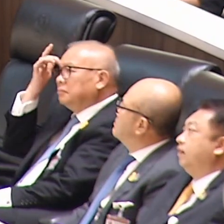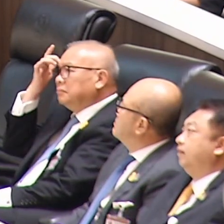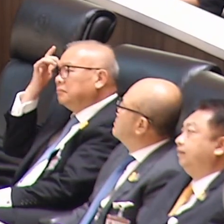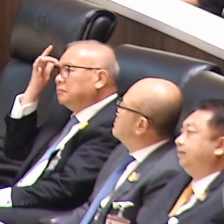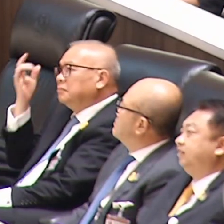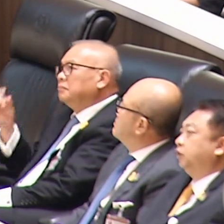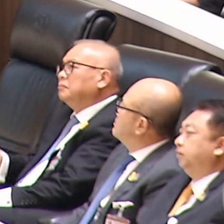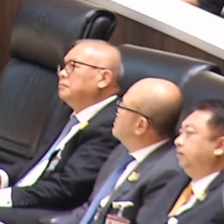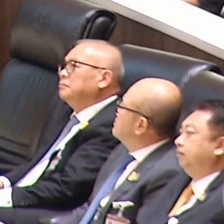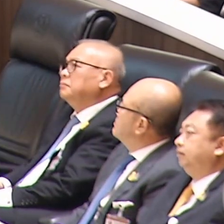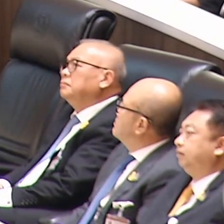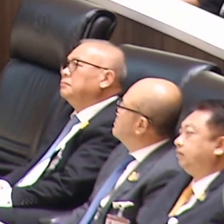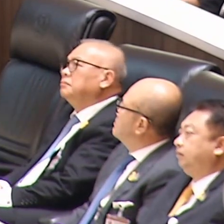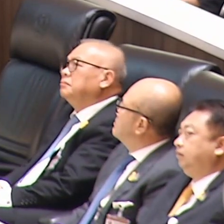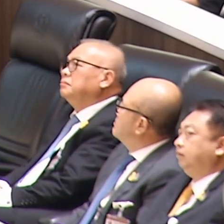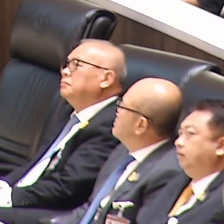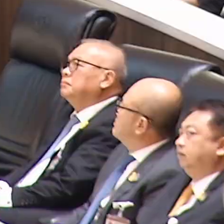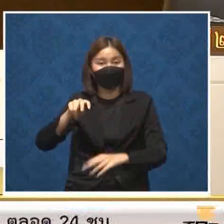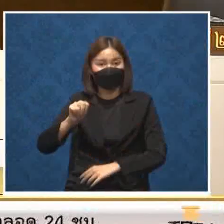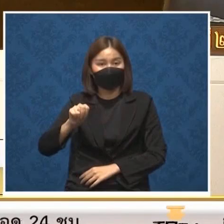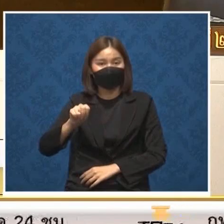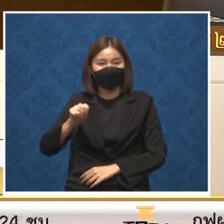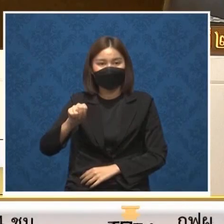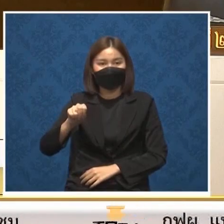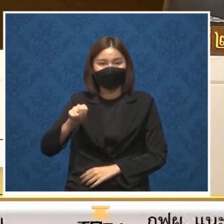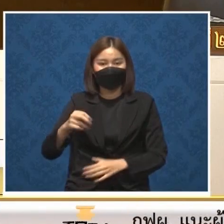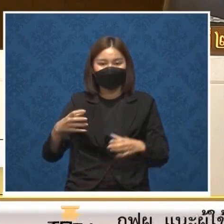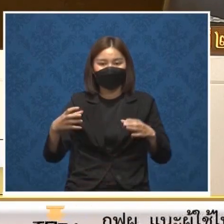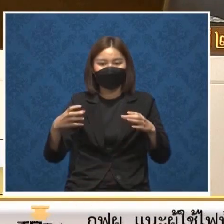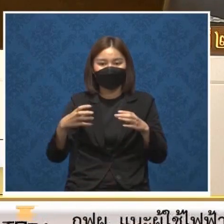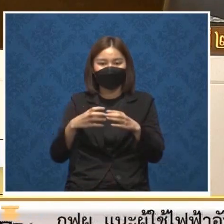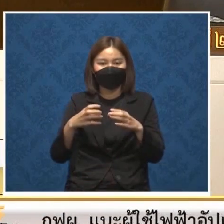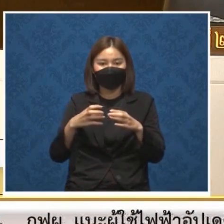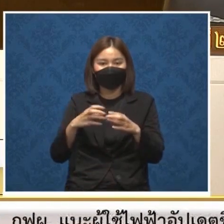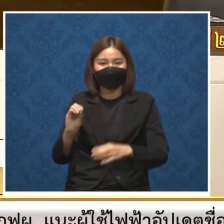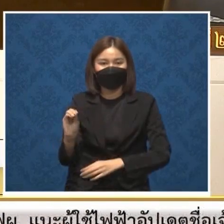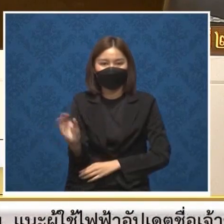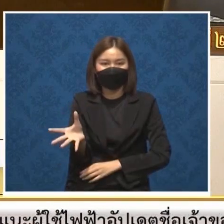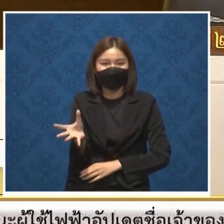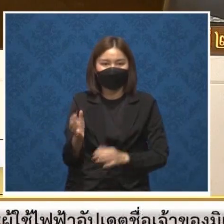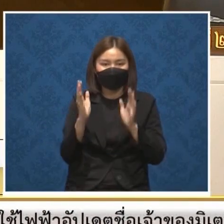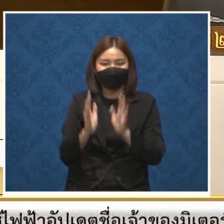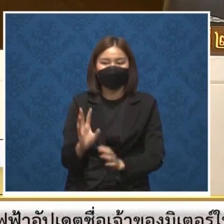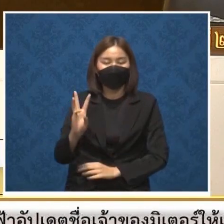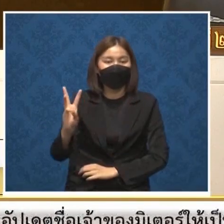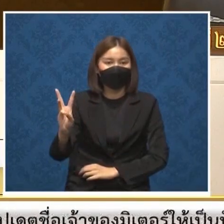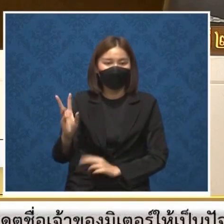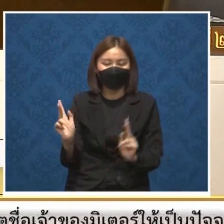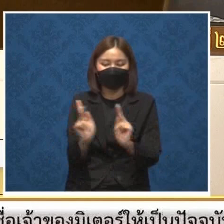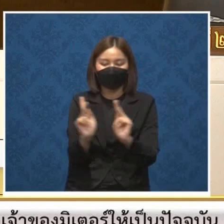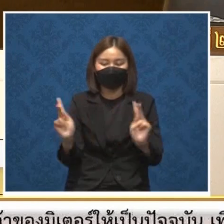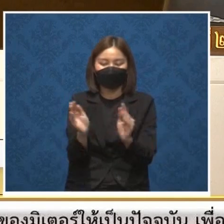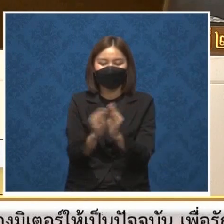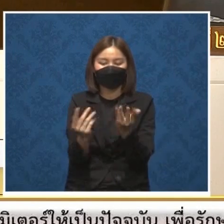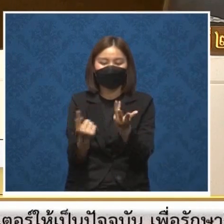น่าจะโอเคที่สุดก็คือการโหวตนายกเนี่ยสวก็มีเสียงสนับสนุนให้คุณพิทาจนได้จนคุณพิธาได้เป็นนายก